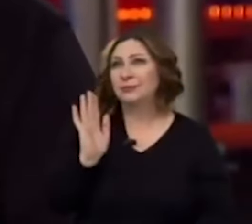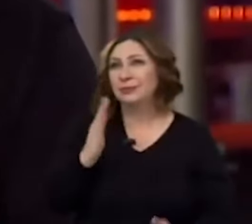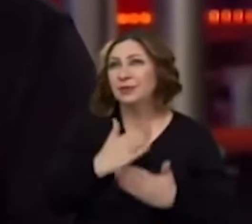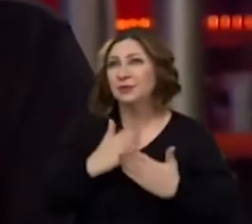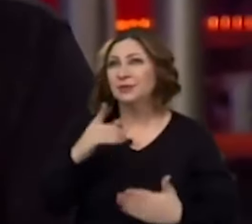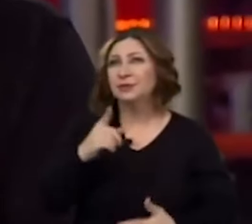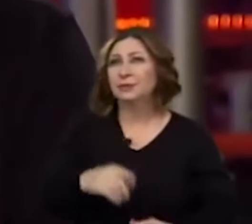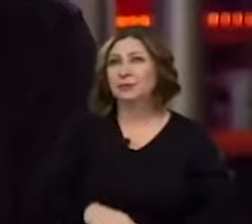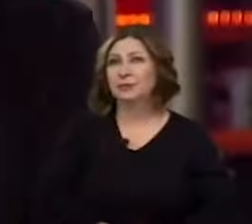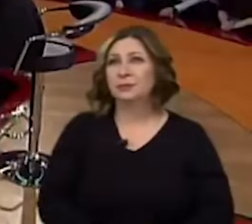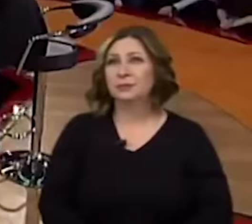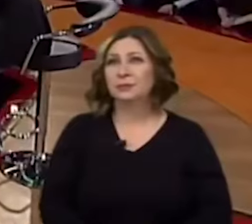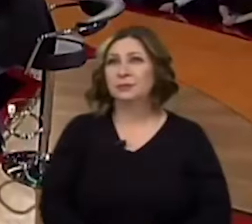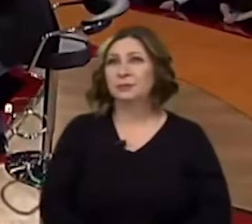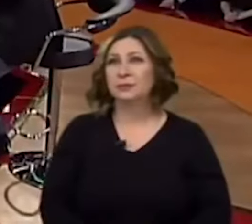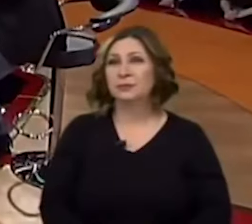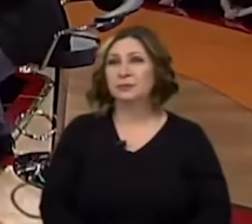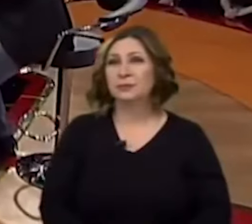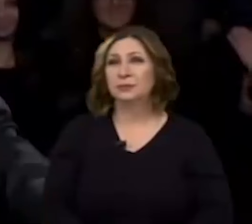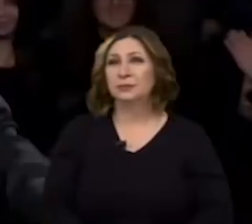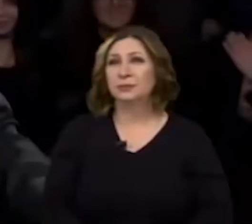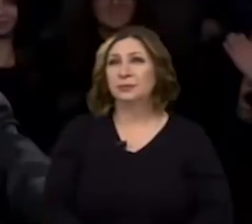Devam. Ne oldu?